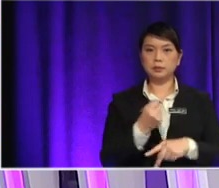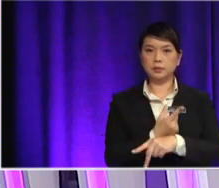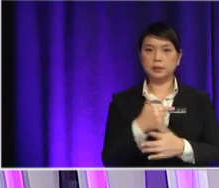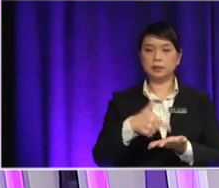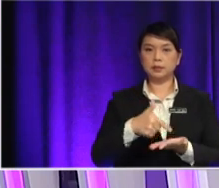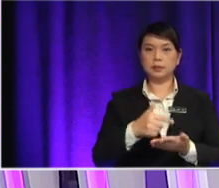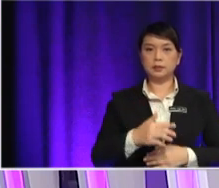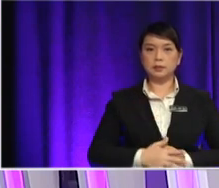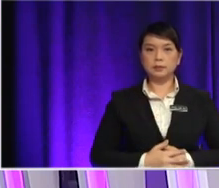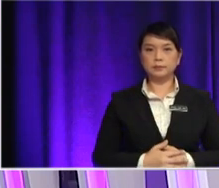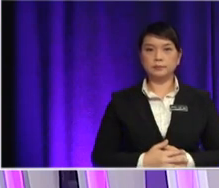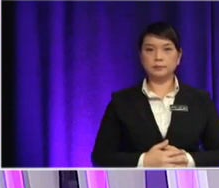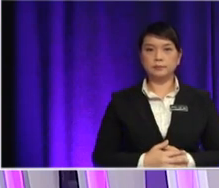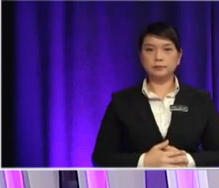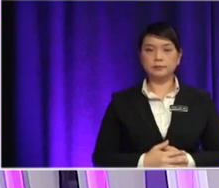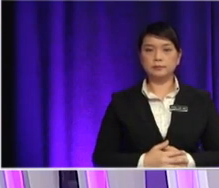TV KPM.